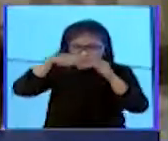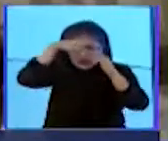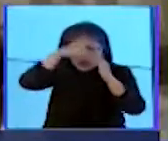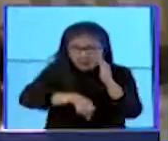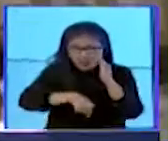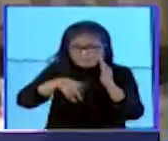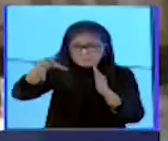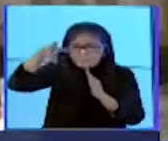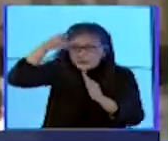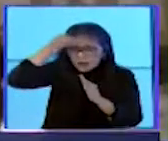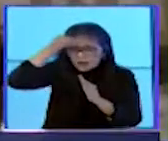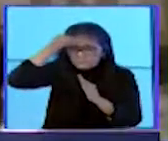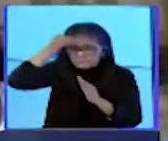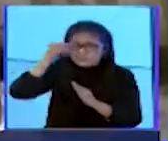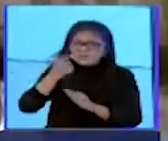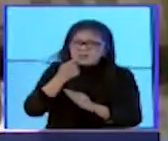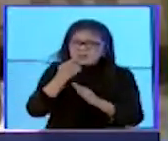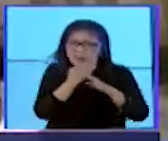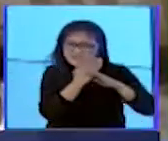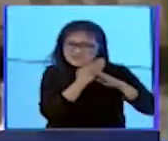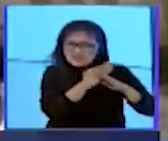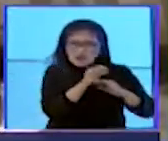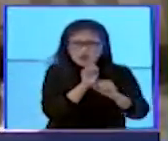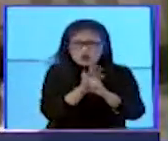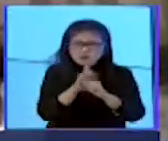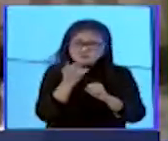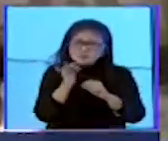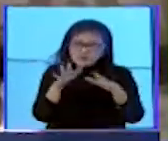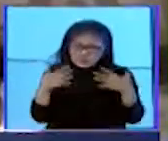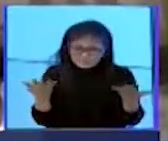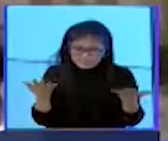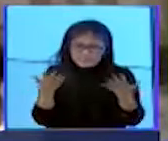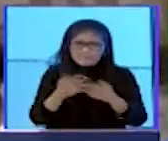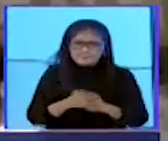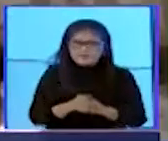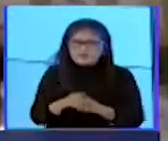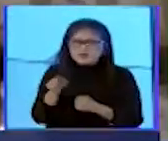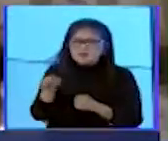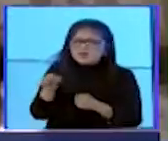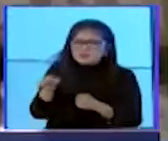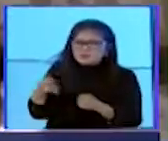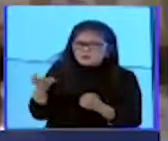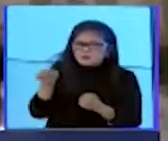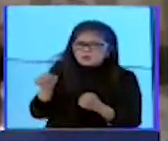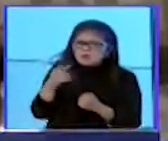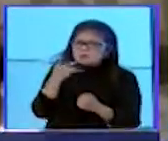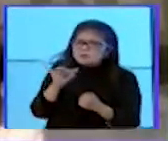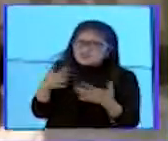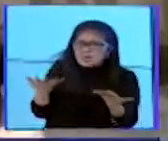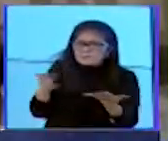pendopi bagaimana pencegahannya dan seterusnya Hai dan ini bentuknya pengurangan mata pelajarannya atau